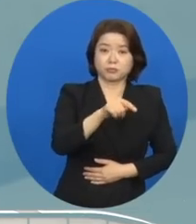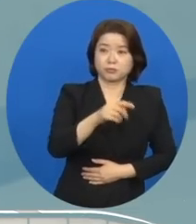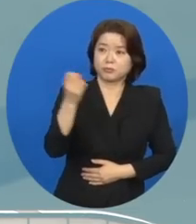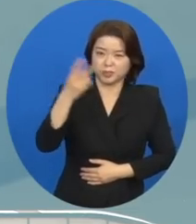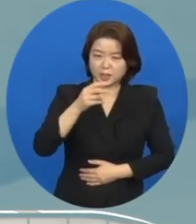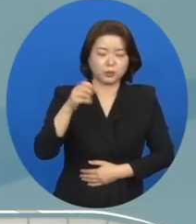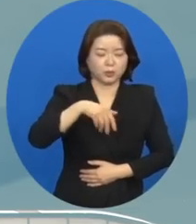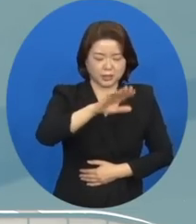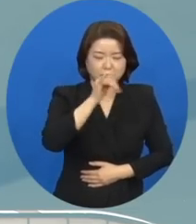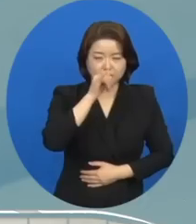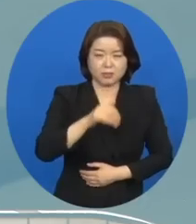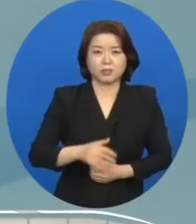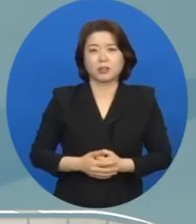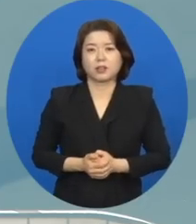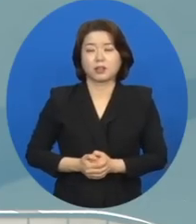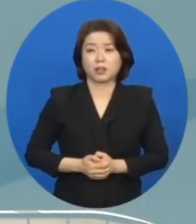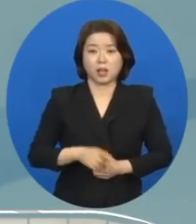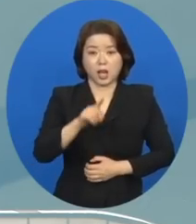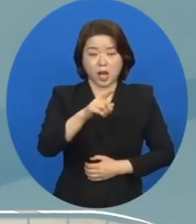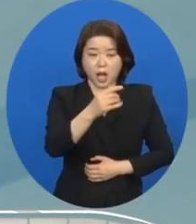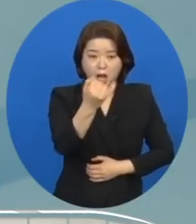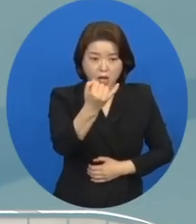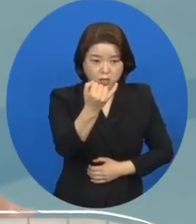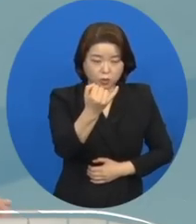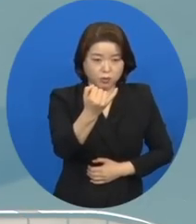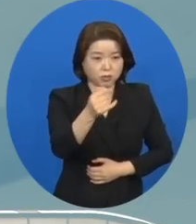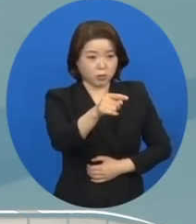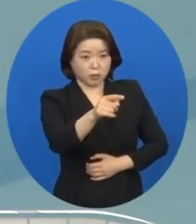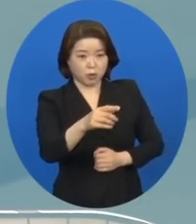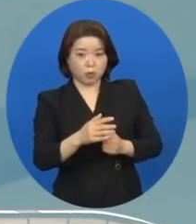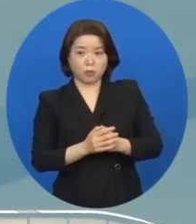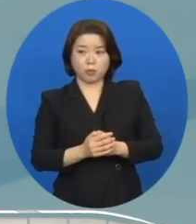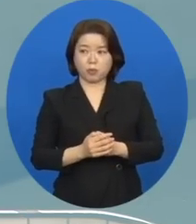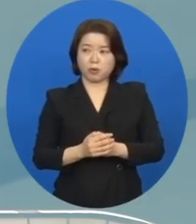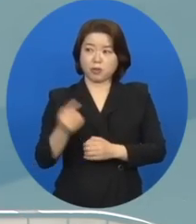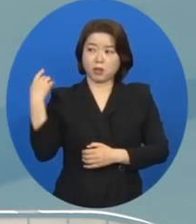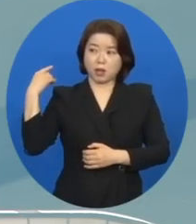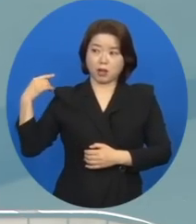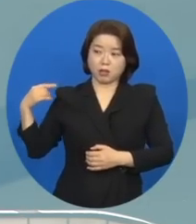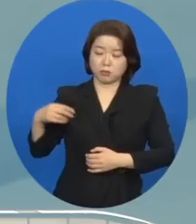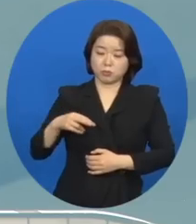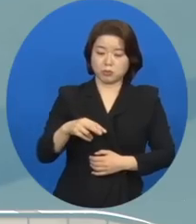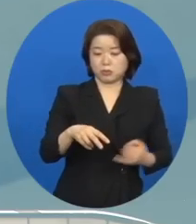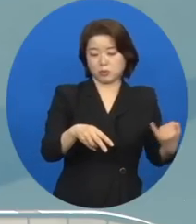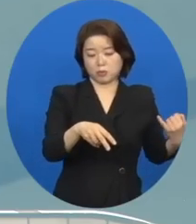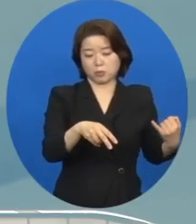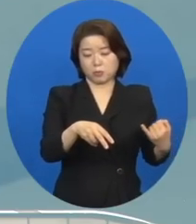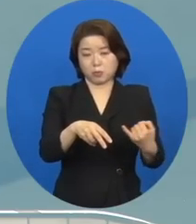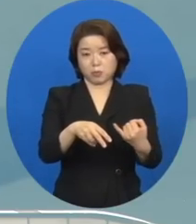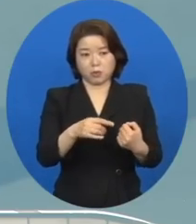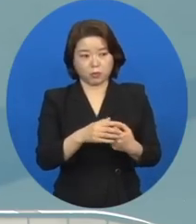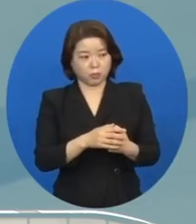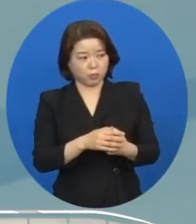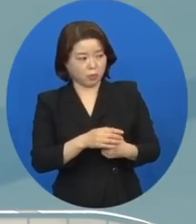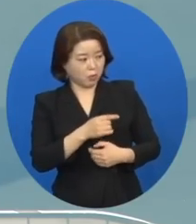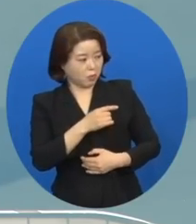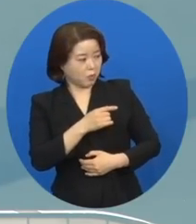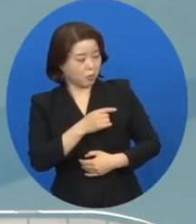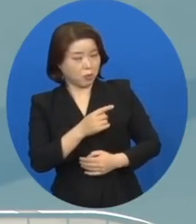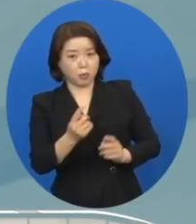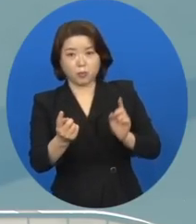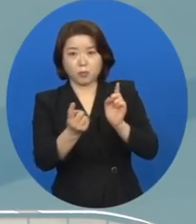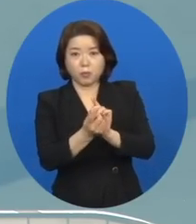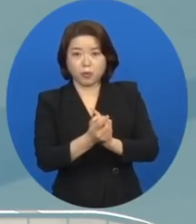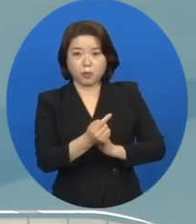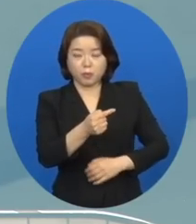한 여인의 자신을 알아보고 미행하고 있다는 것을 알아차렸어요. 자신에게 가까이 오는 거예요. 그러더니 말을